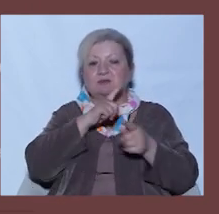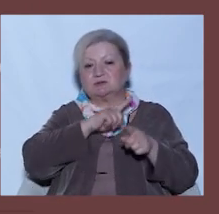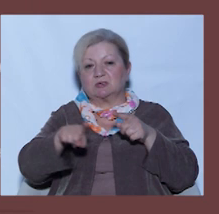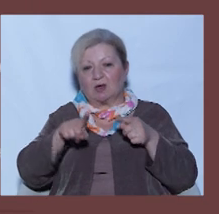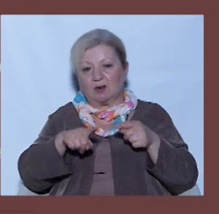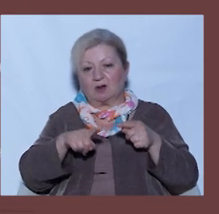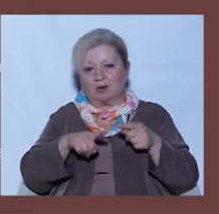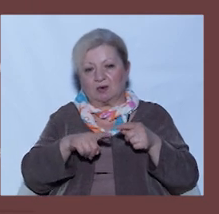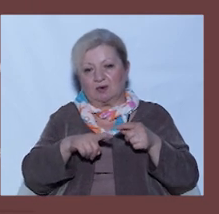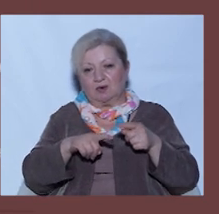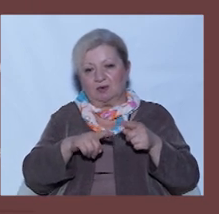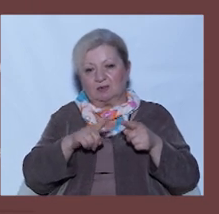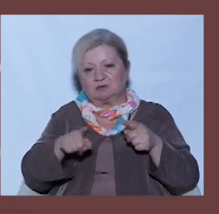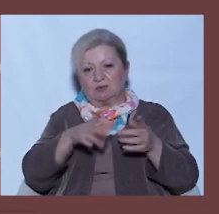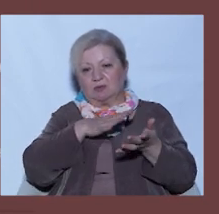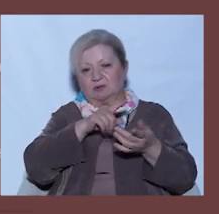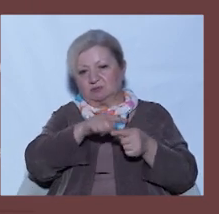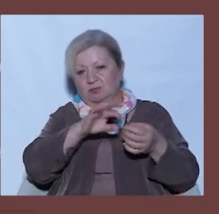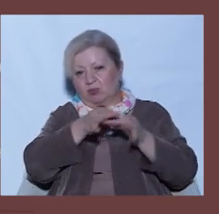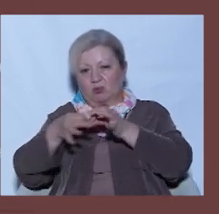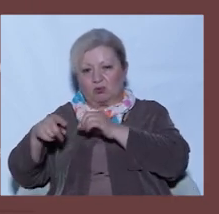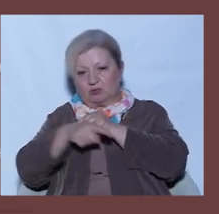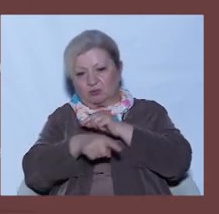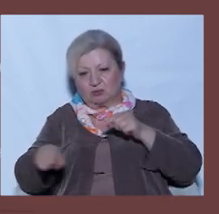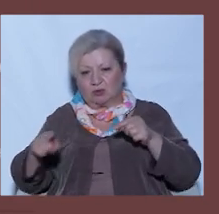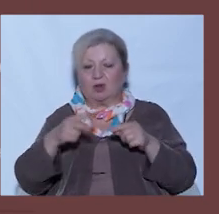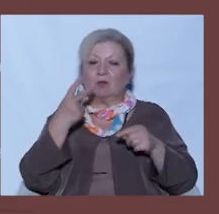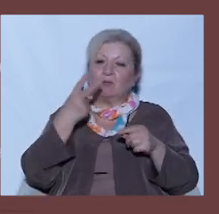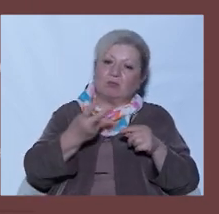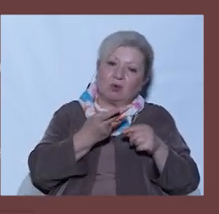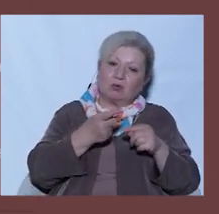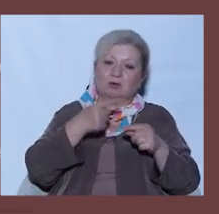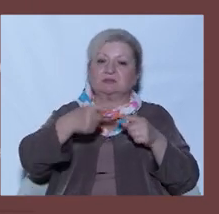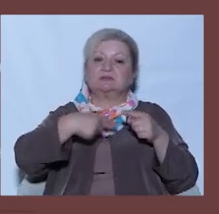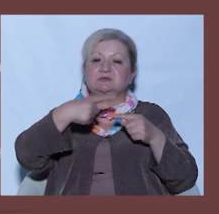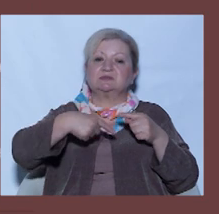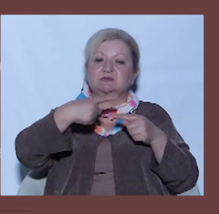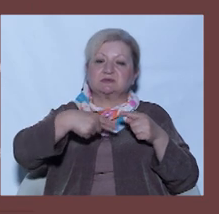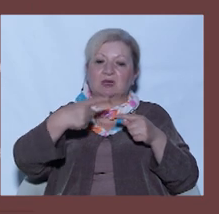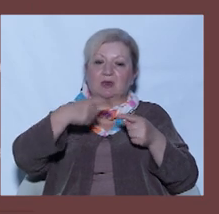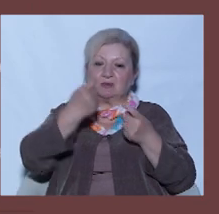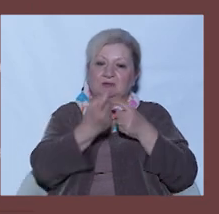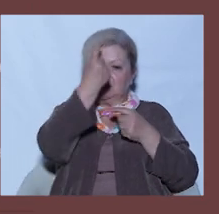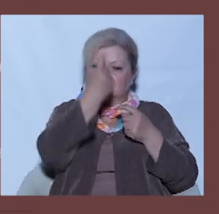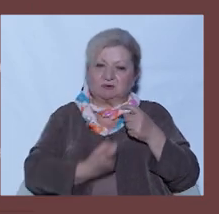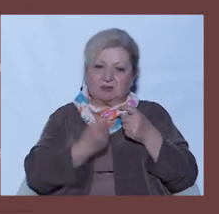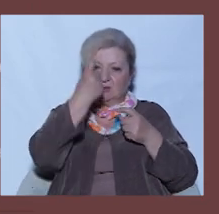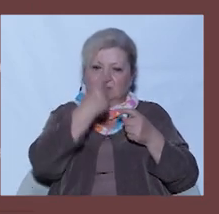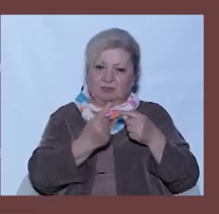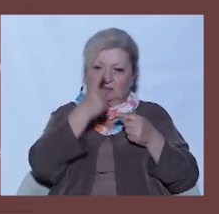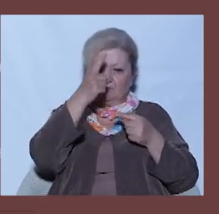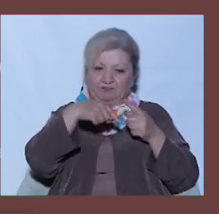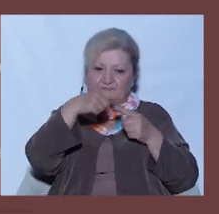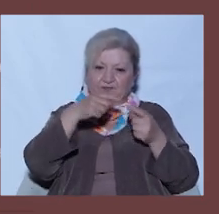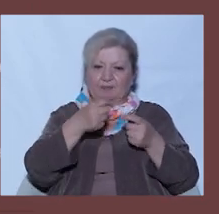სწრაფად წავა ეს პროცესები. ერთი. მეორე, ზამბარის სიხისტე, აგერ